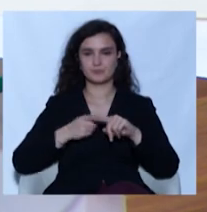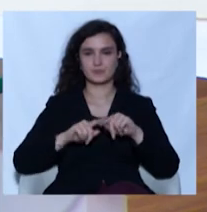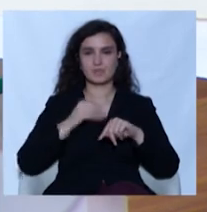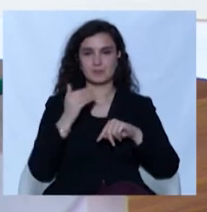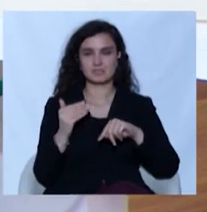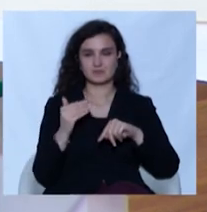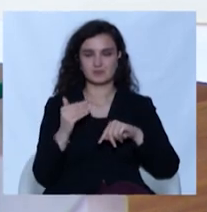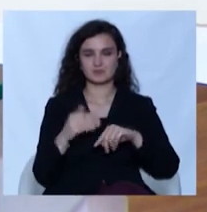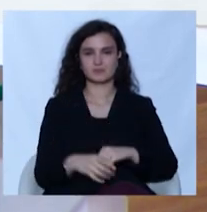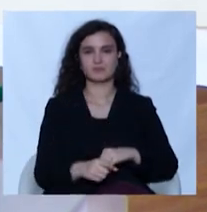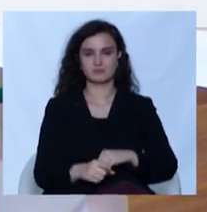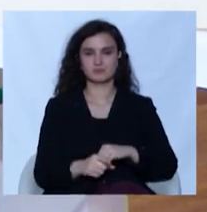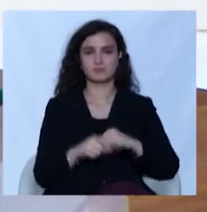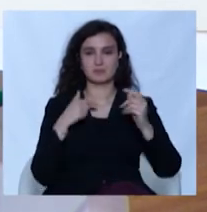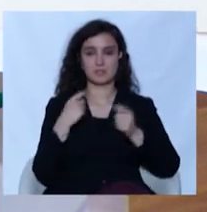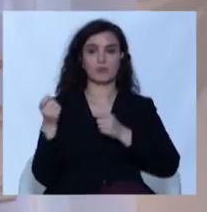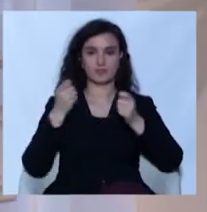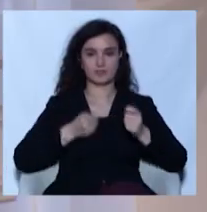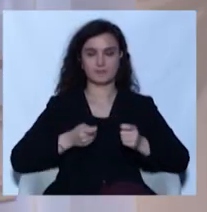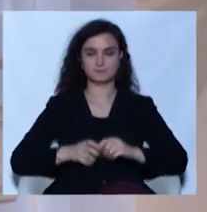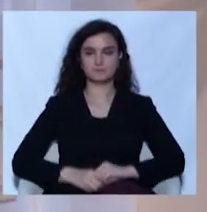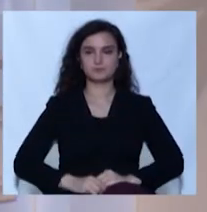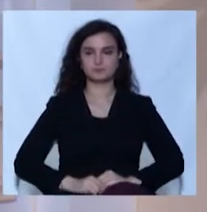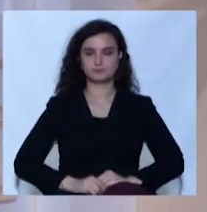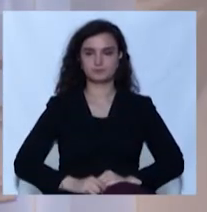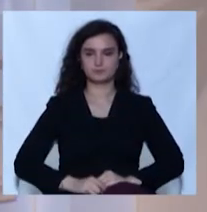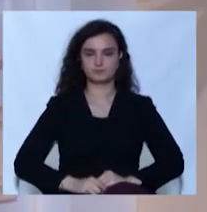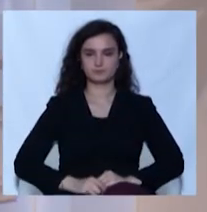ამისთვის მე წამოვიღე